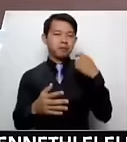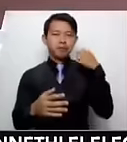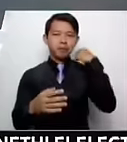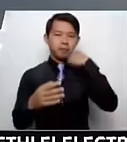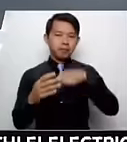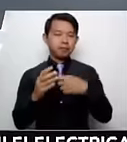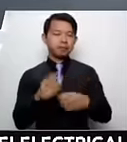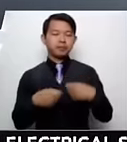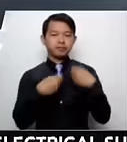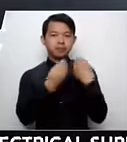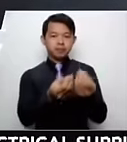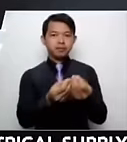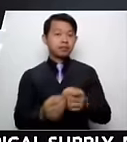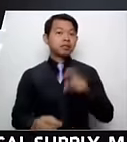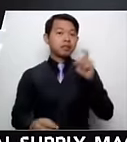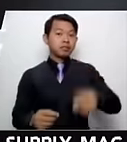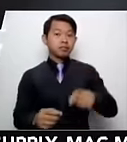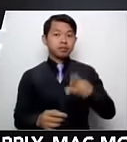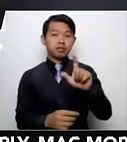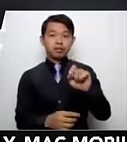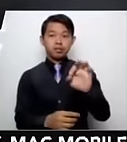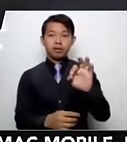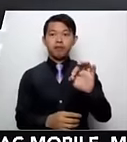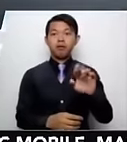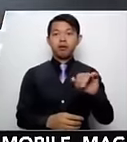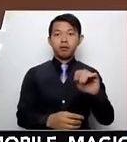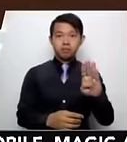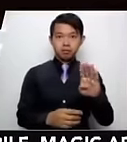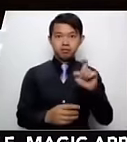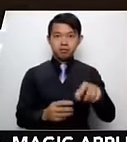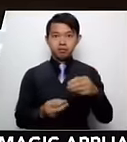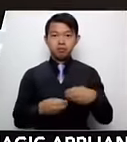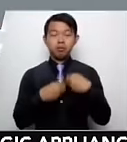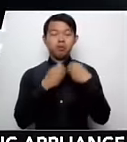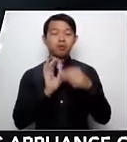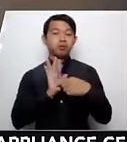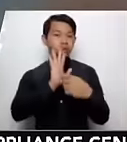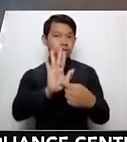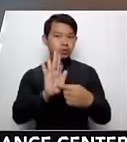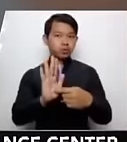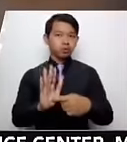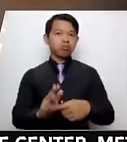ang Land Transportation Office, LTO, laban sa babae.